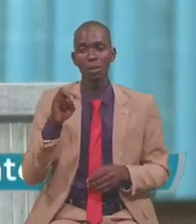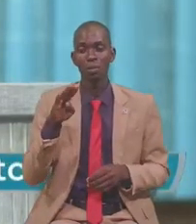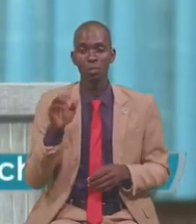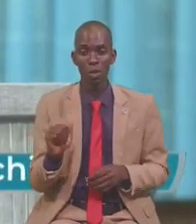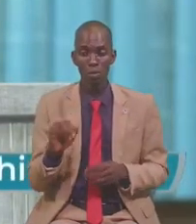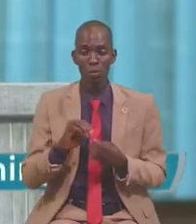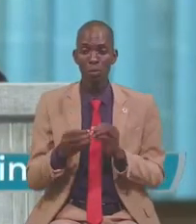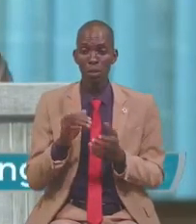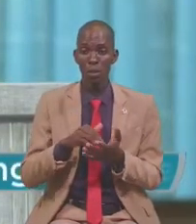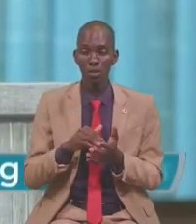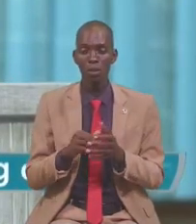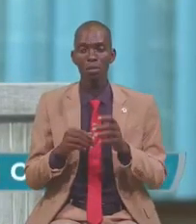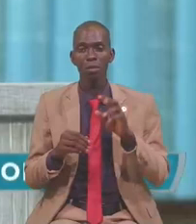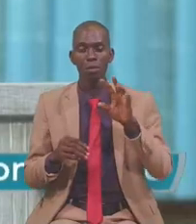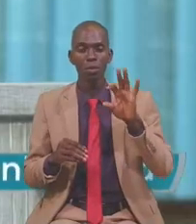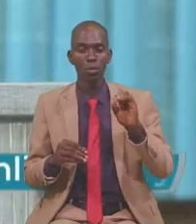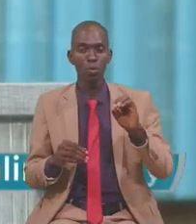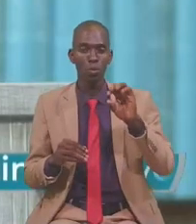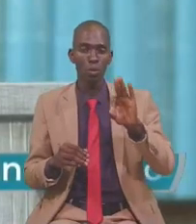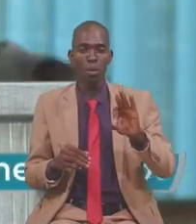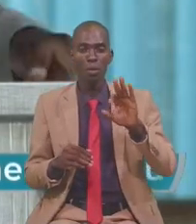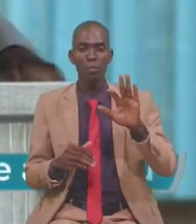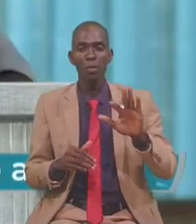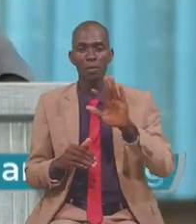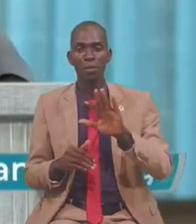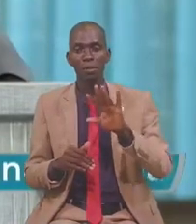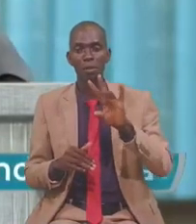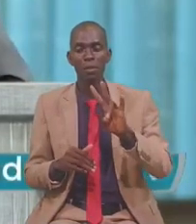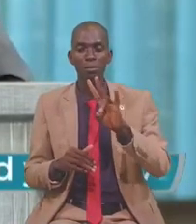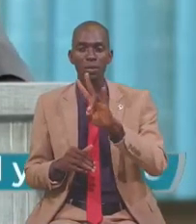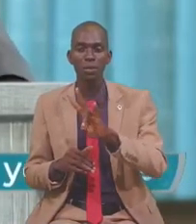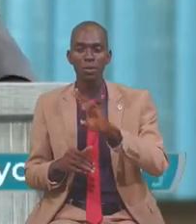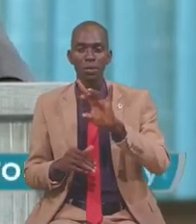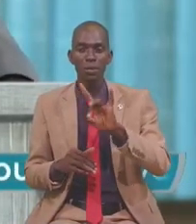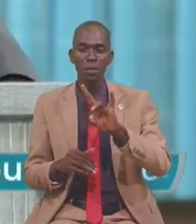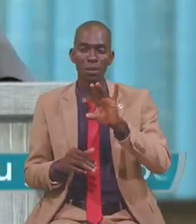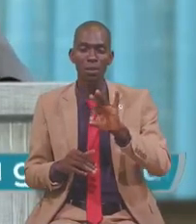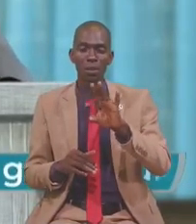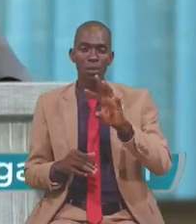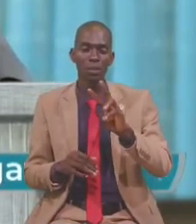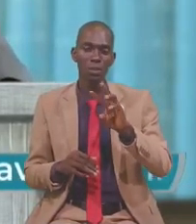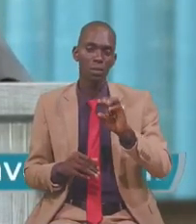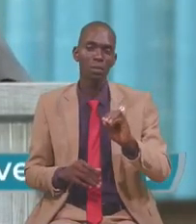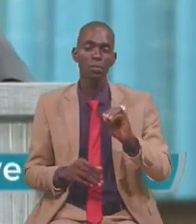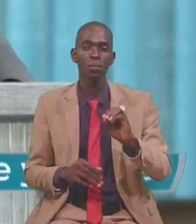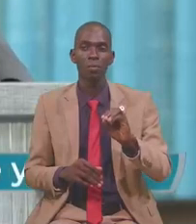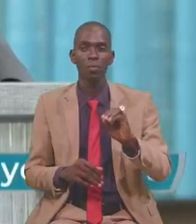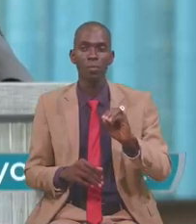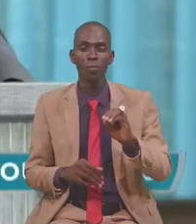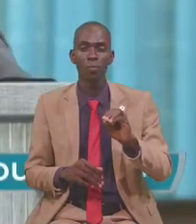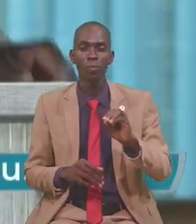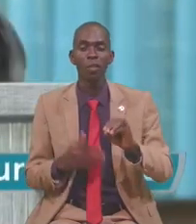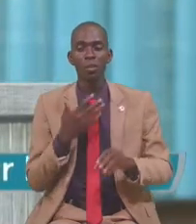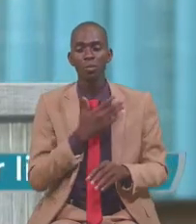Le numéro WhatsApp à contacter qui est plus 26 09 55 77